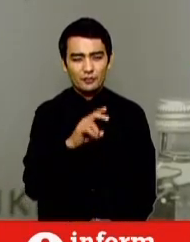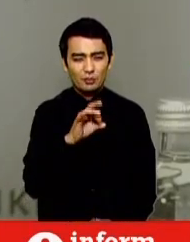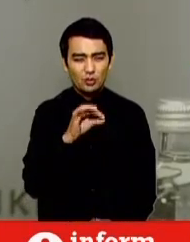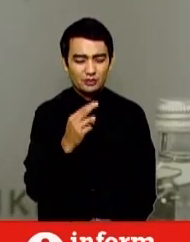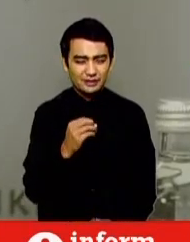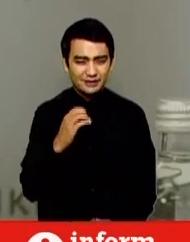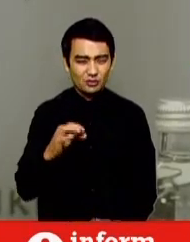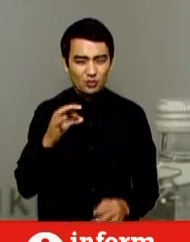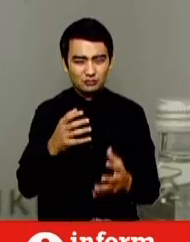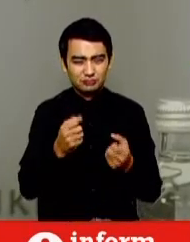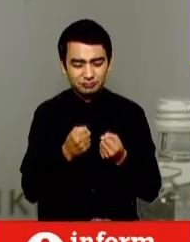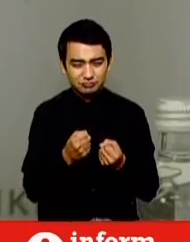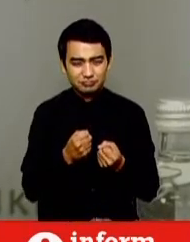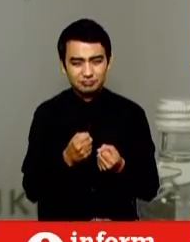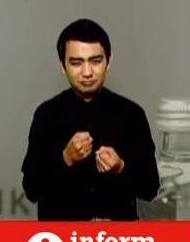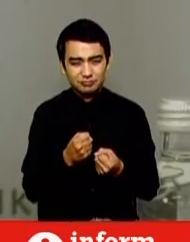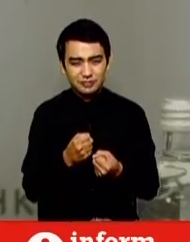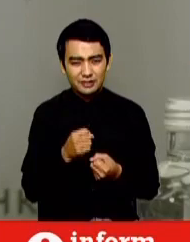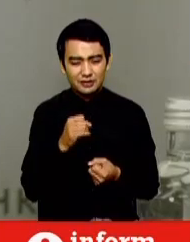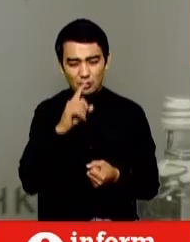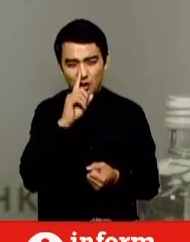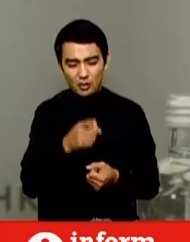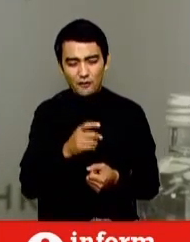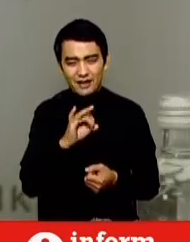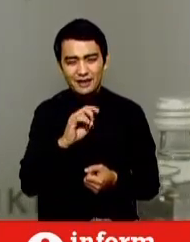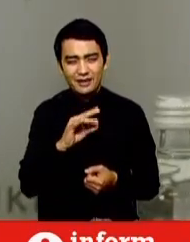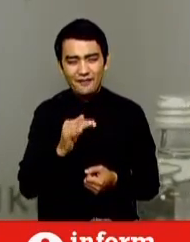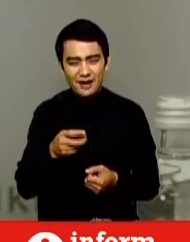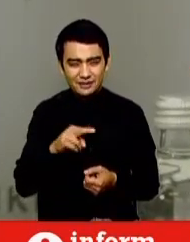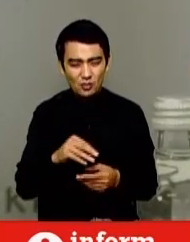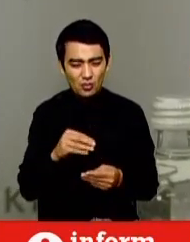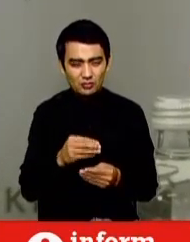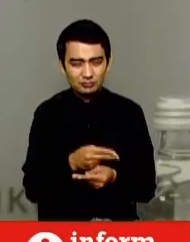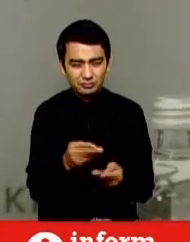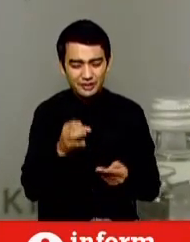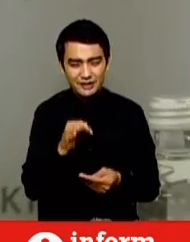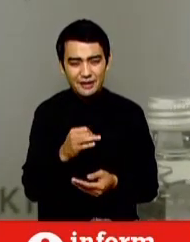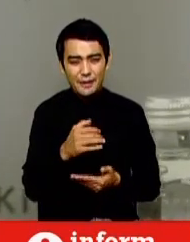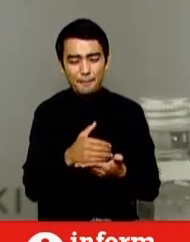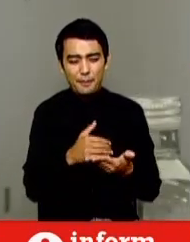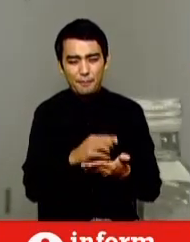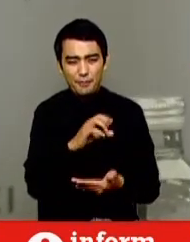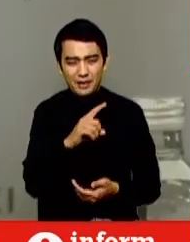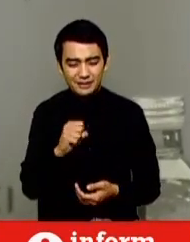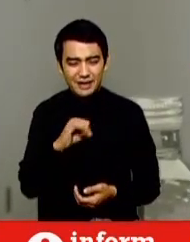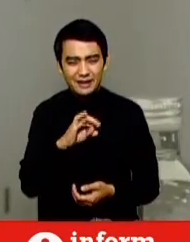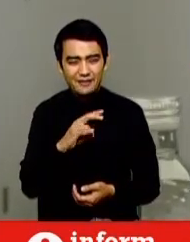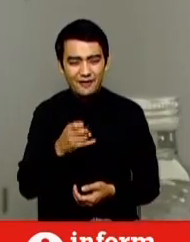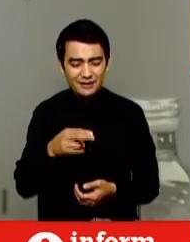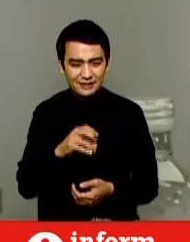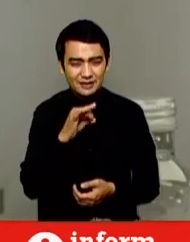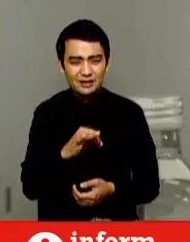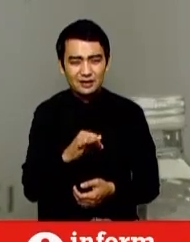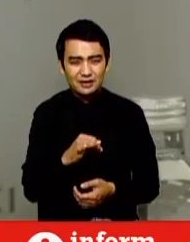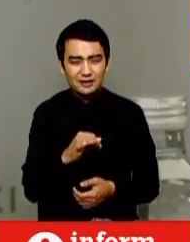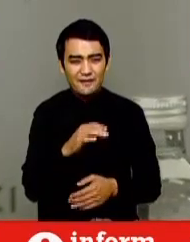отырып қабылданды. Жылдық инфляция белсенді түрде баяулауда. Базалық инфляция мен маусымдық факторды ескермейтін